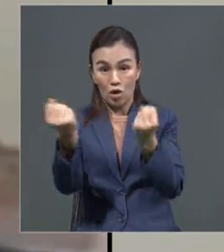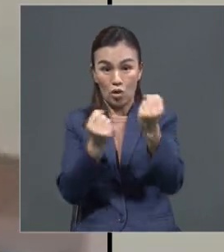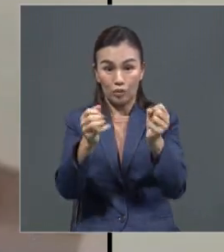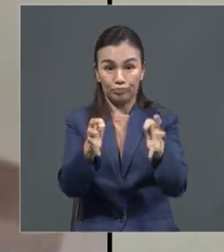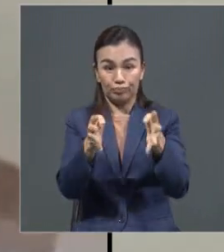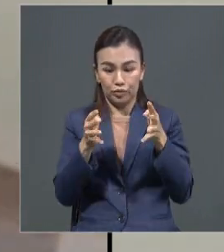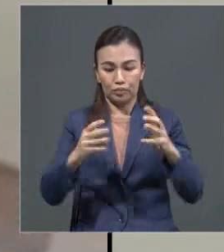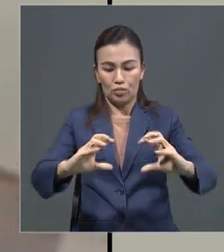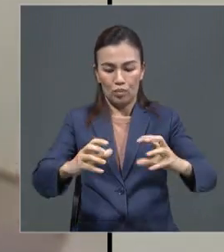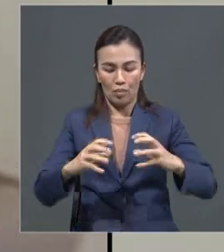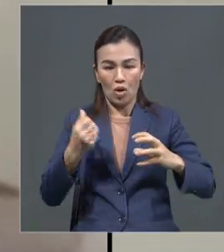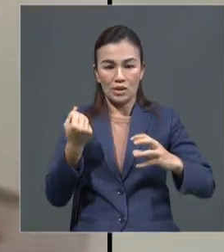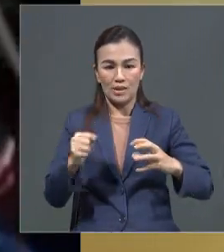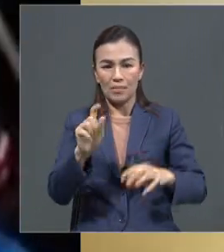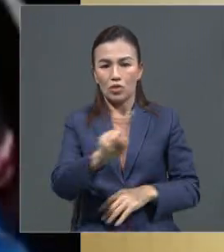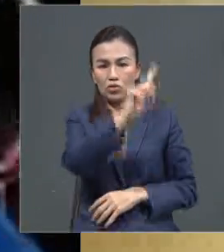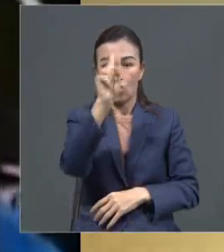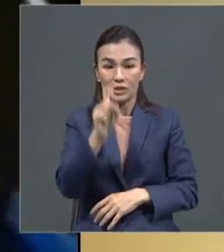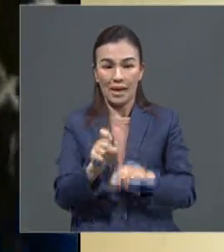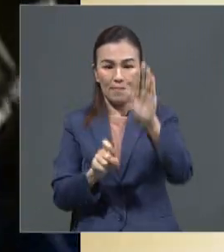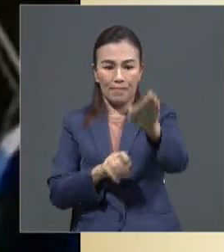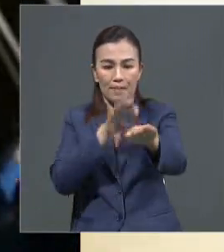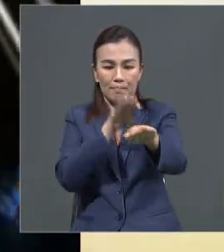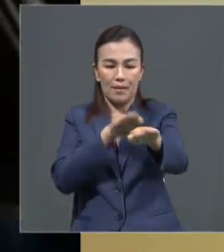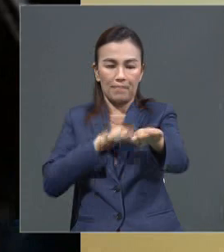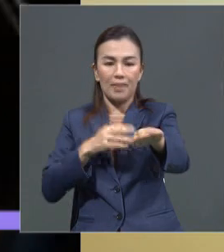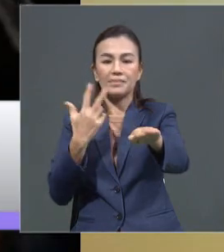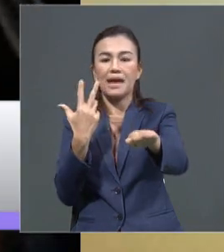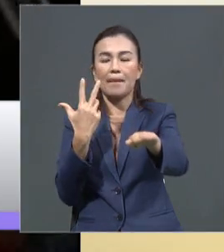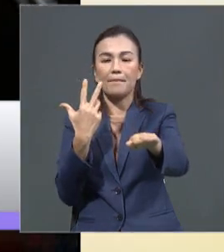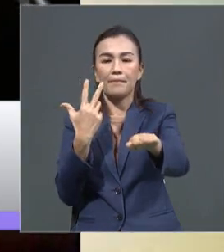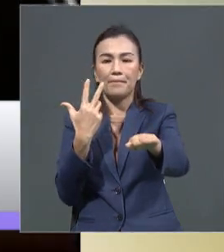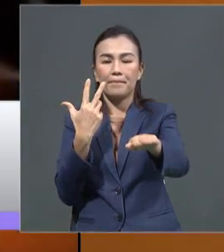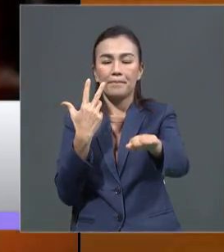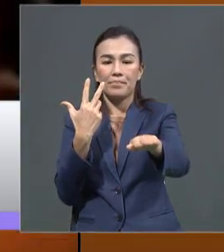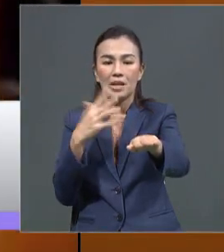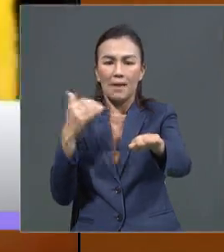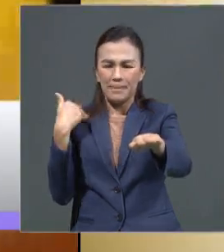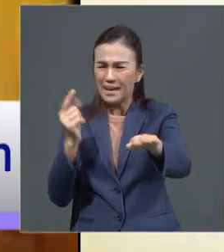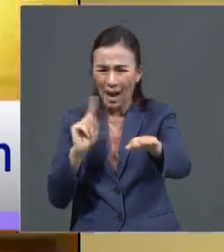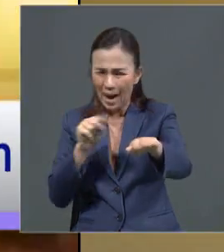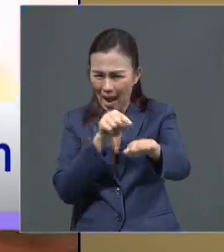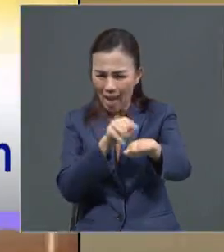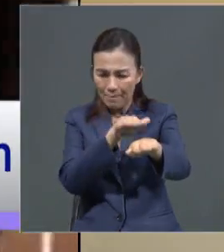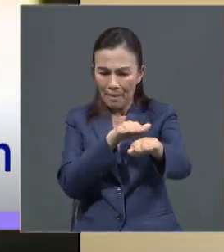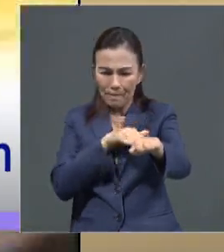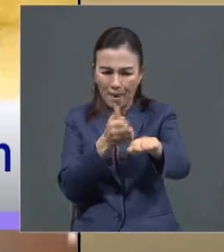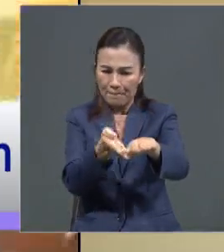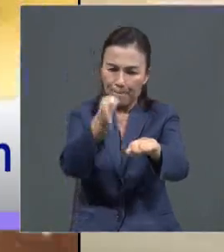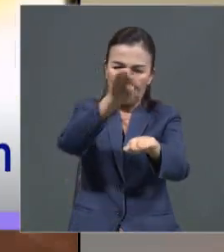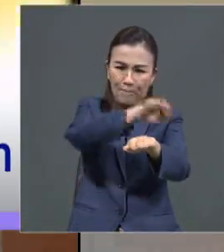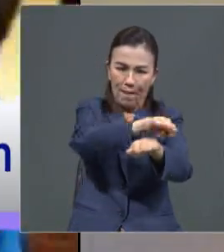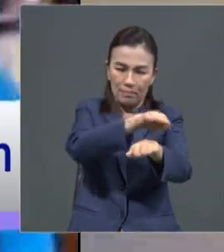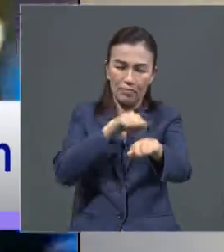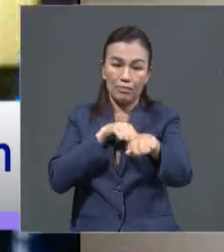10ล้อต้องสงสัย 3คันนะคะไม่ได้มาคันเดียวนี่ค่ะอัดแน่นมาเต็มคันรถแบบนี้ค่ะขับตามกันมา